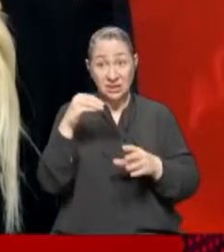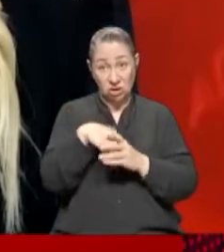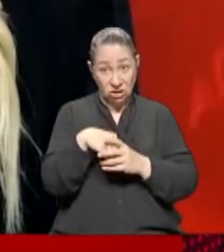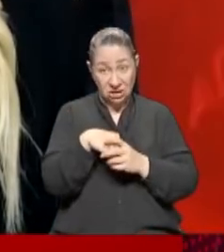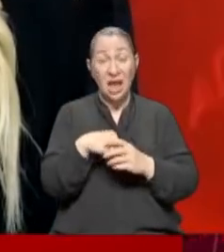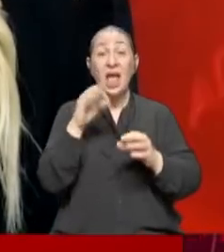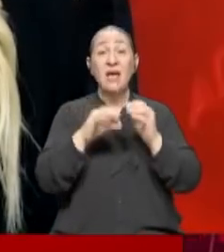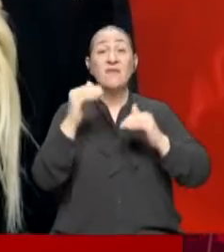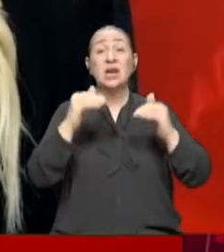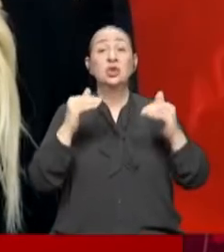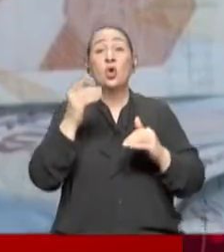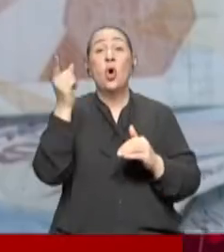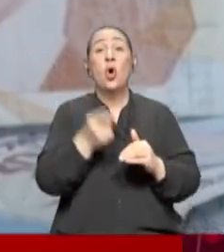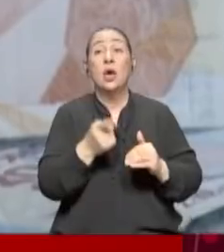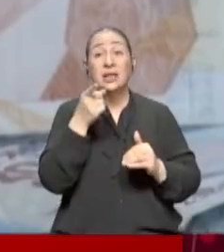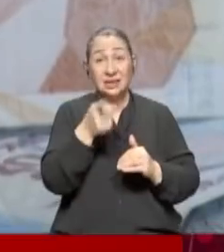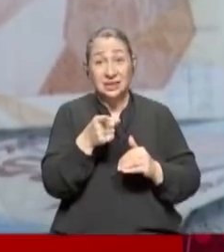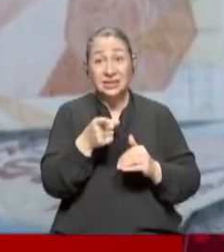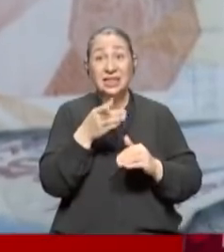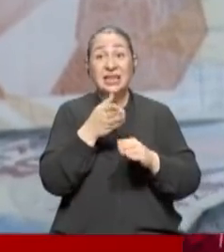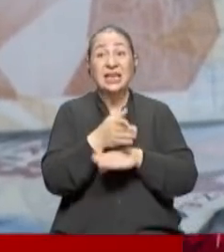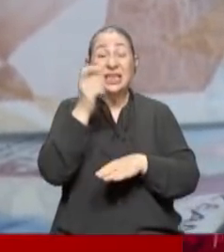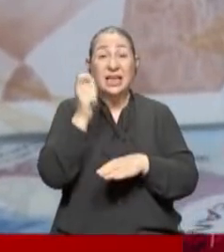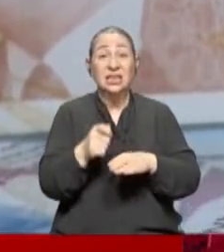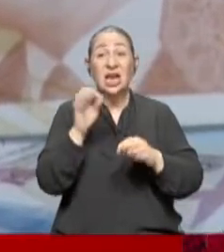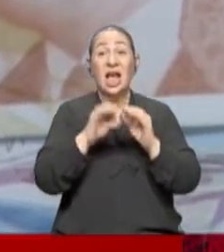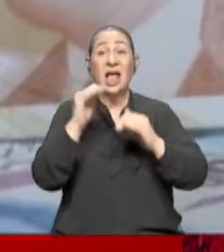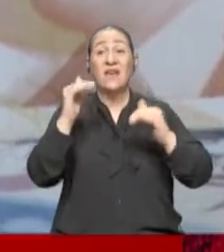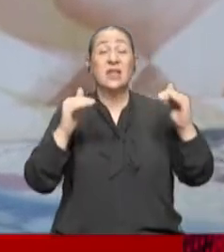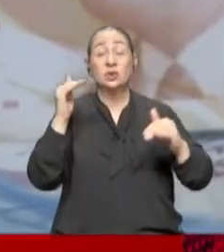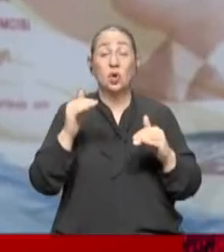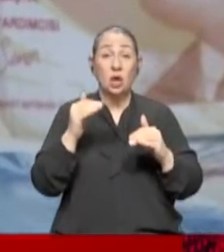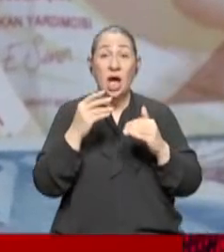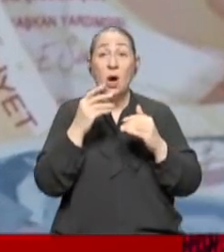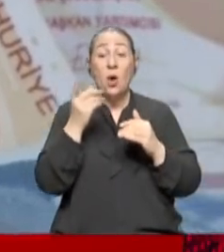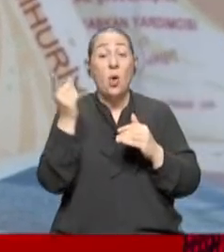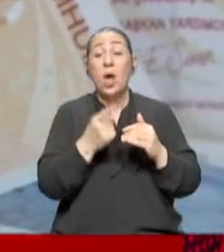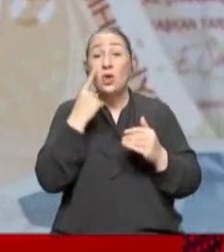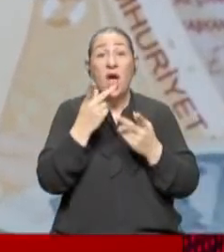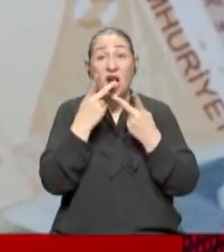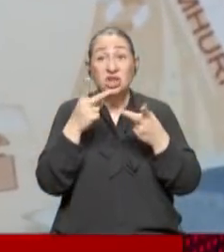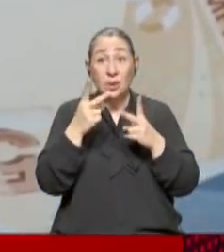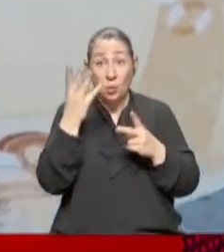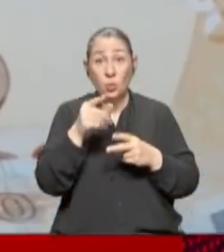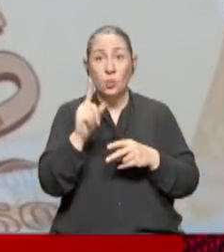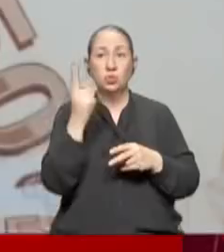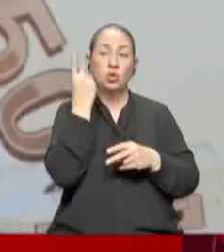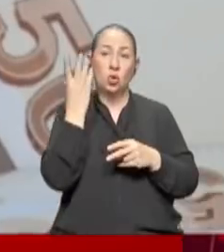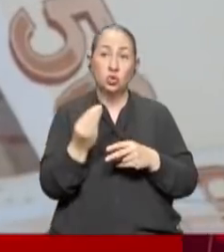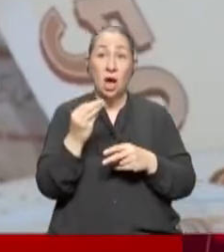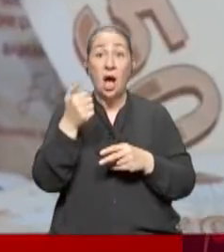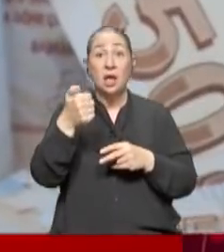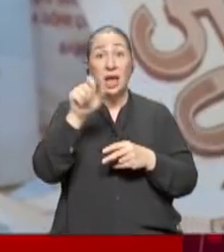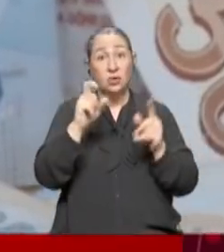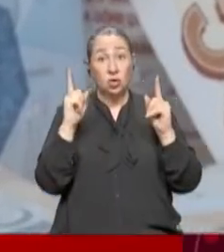için enflasyon oranlarının gerçek enflasyon oranlarının açıklanması gerekiyor ki bu bir müjde olsun.